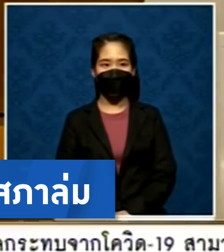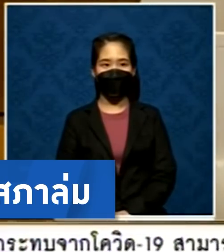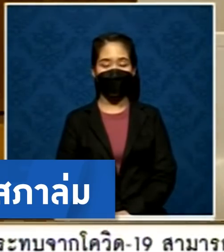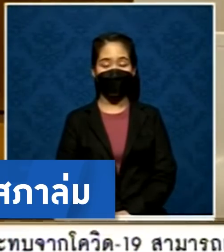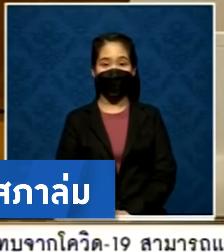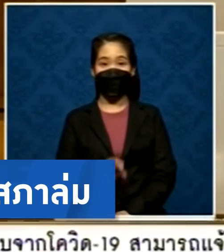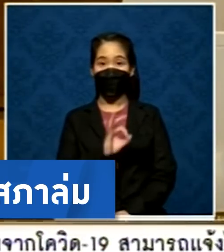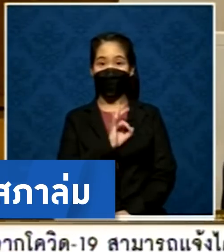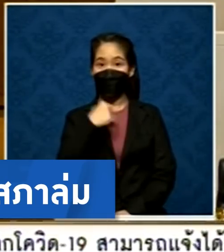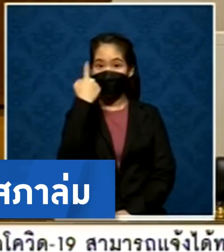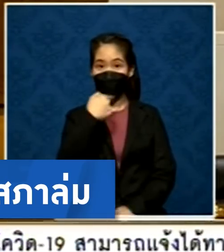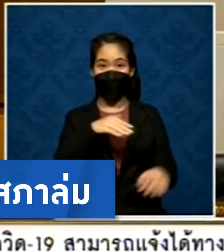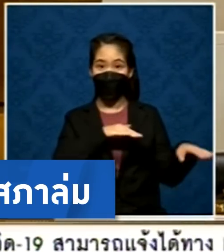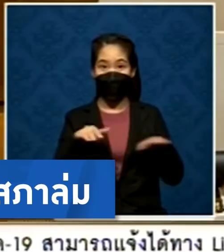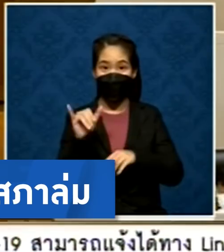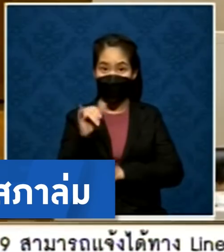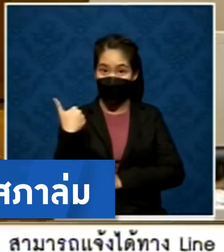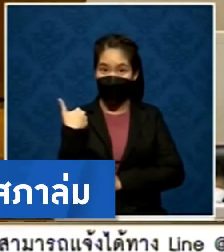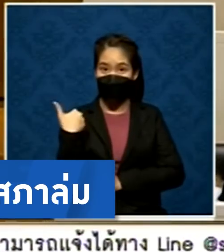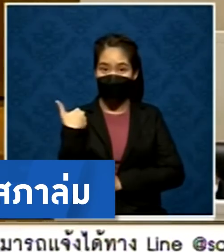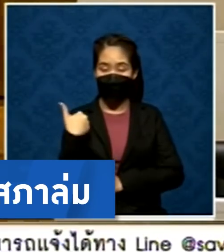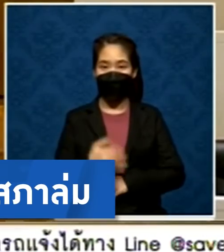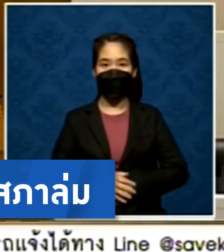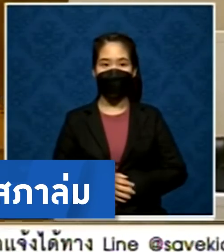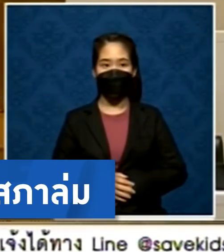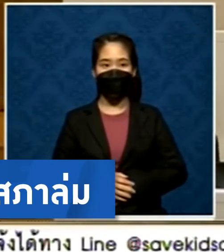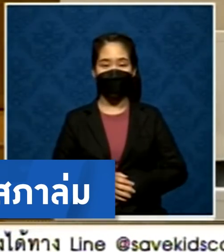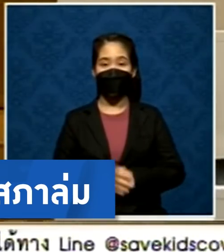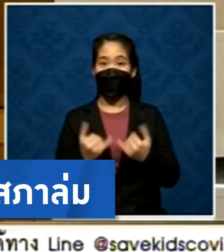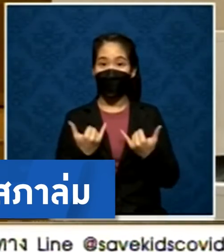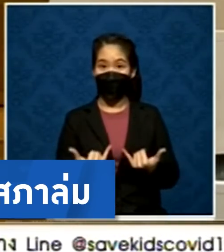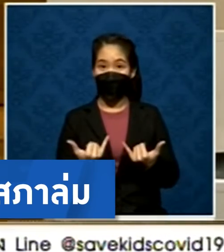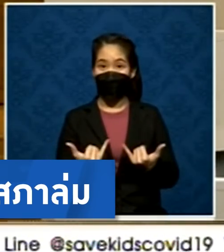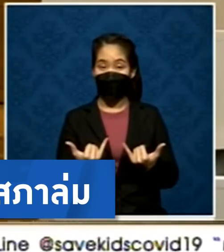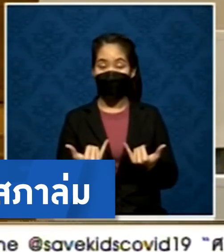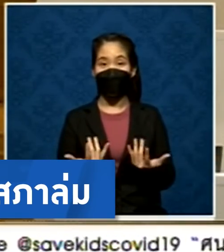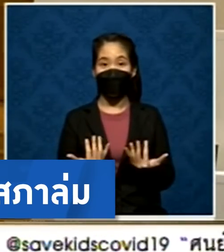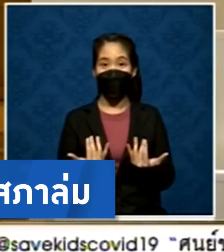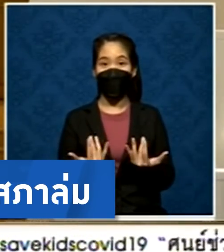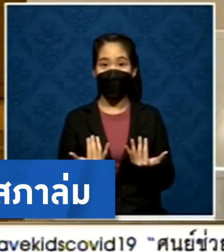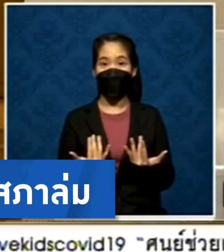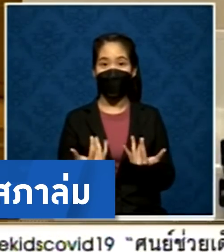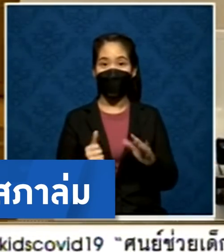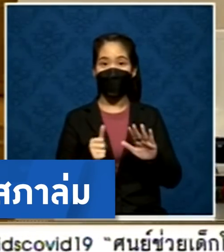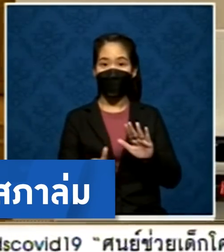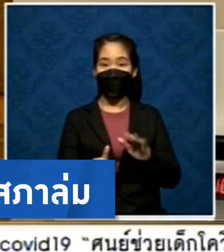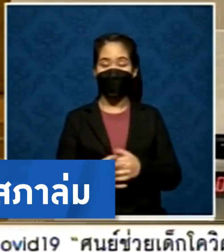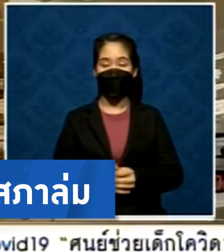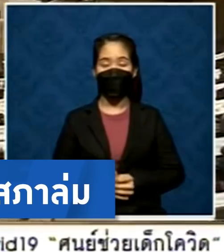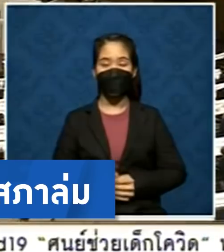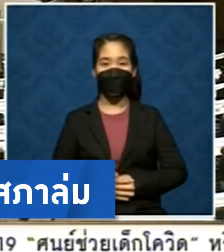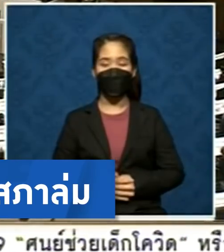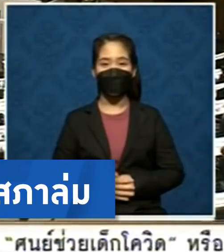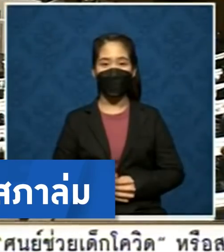กันกฎหมายเข้าสภาพรบเงินกู้พรบงบประมาณอธิบายไม่ไว้วางใจรัฐบาลจบเฮอย่างแน่นอนนะครับอีก